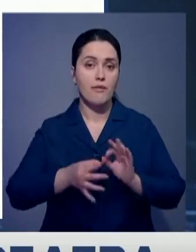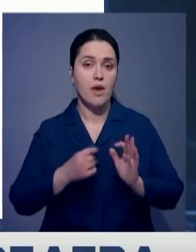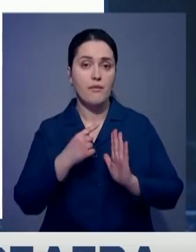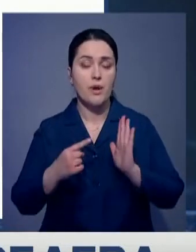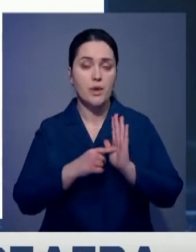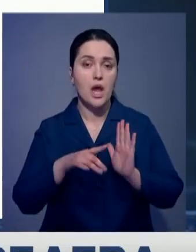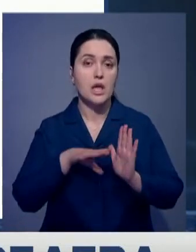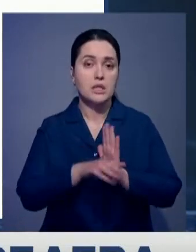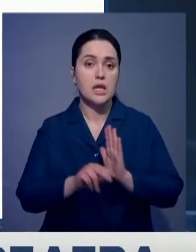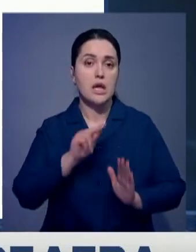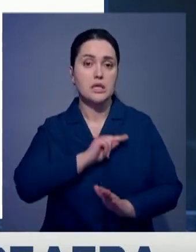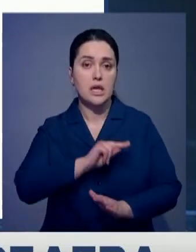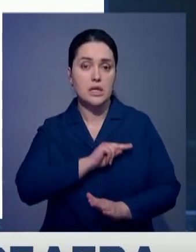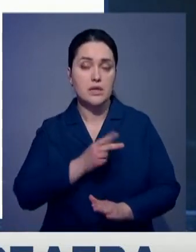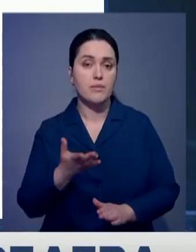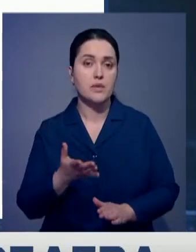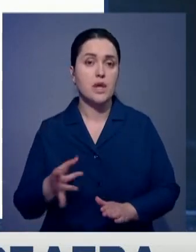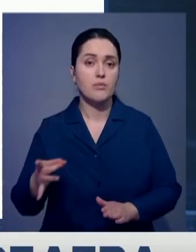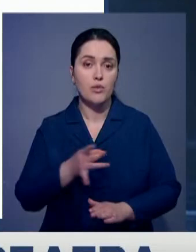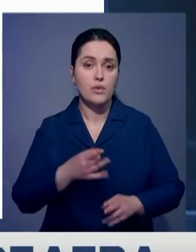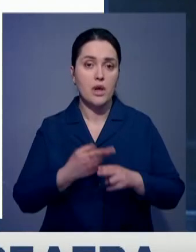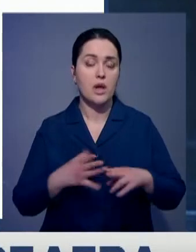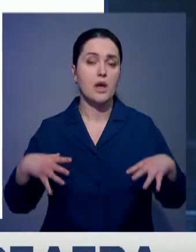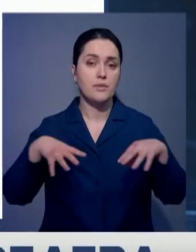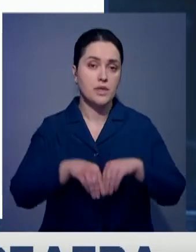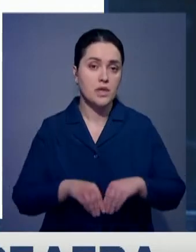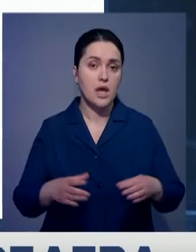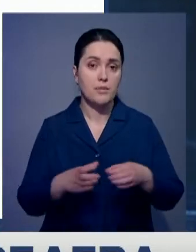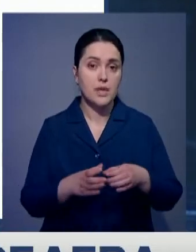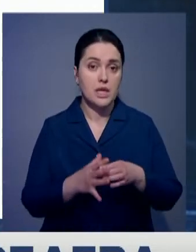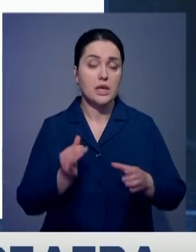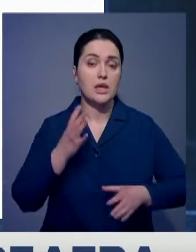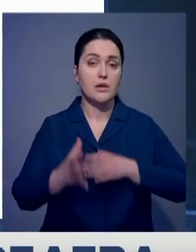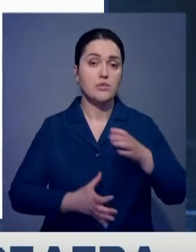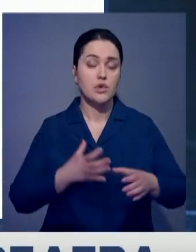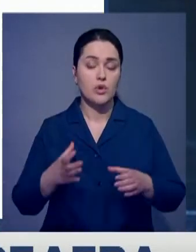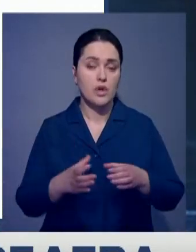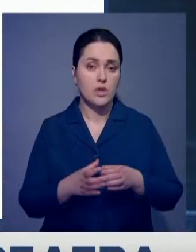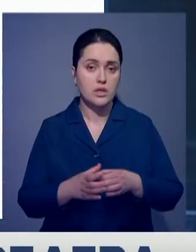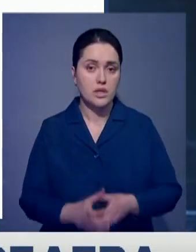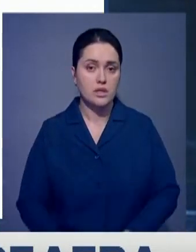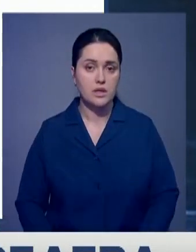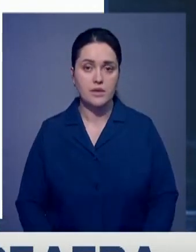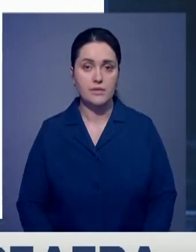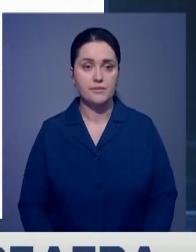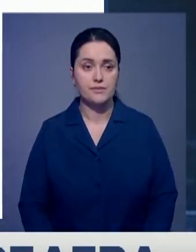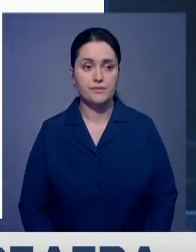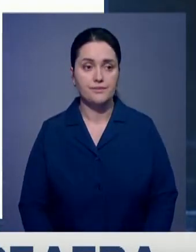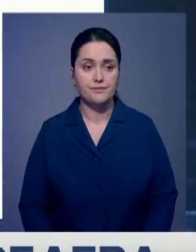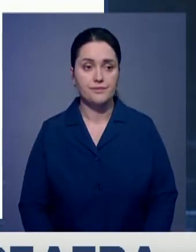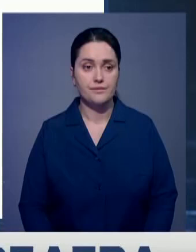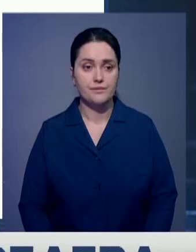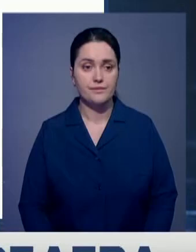изучения и проработки вопросов, касающихся деятельности республики в рамках интеграционных объединений и международных организаций.